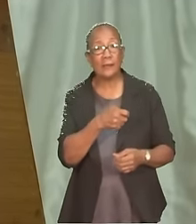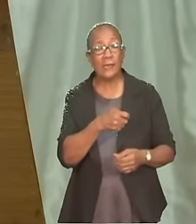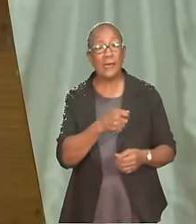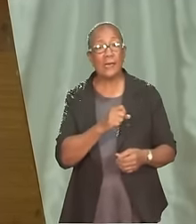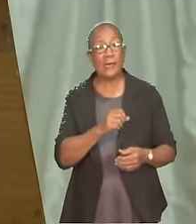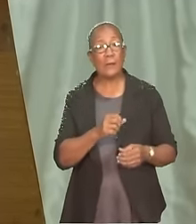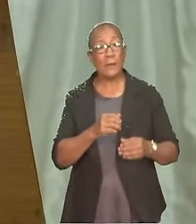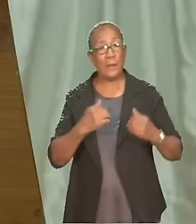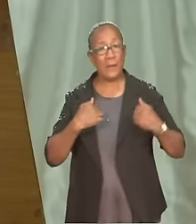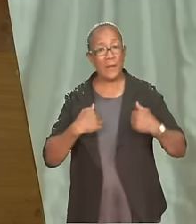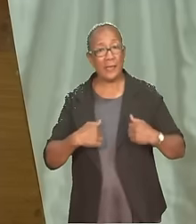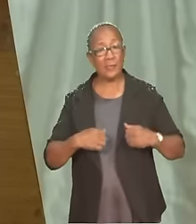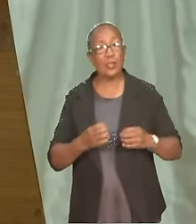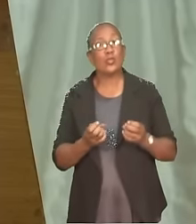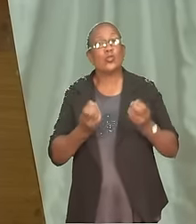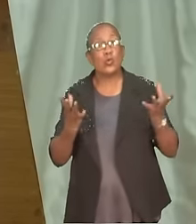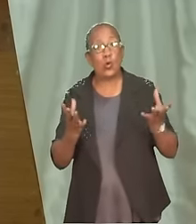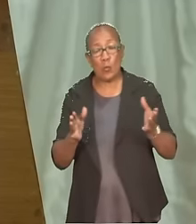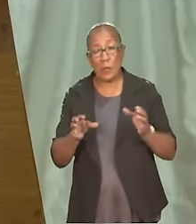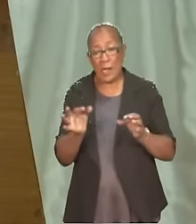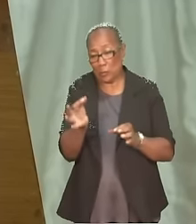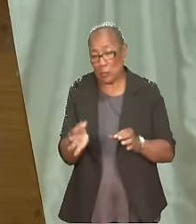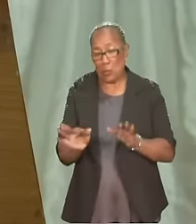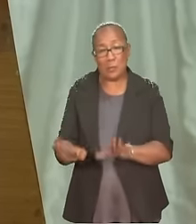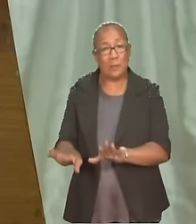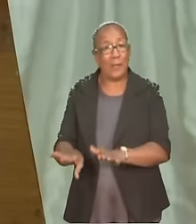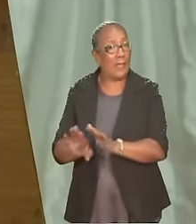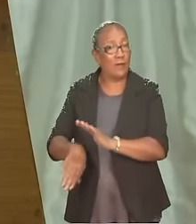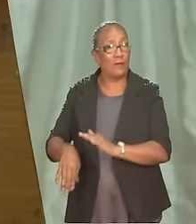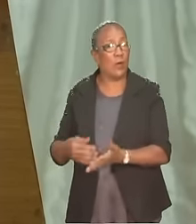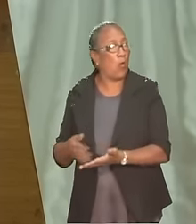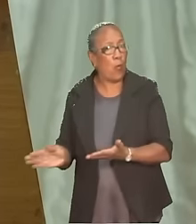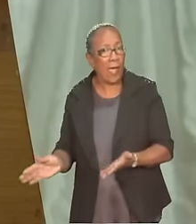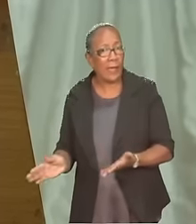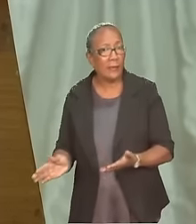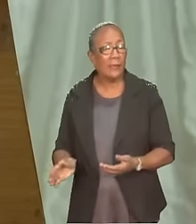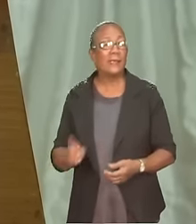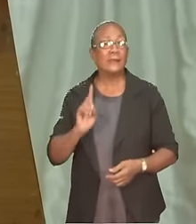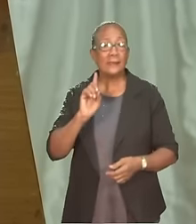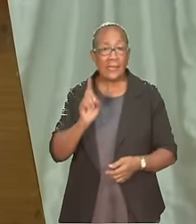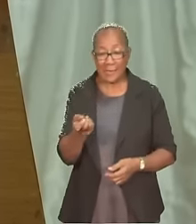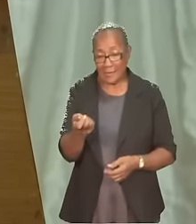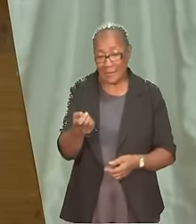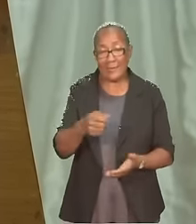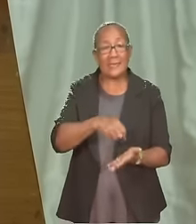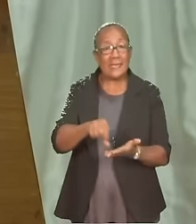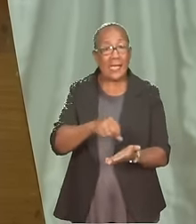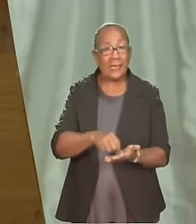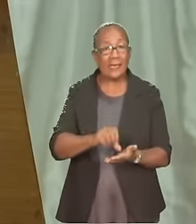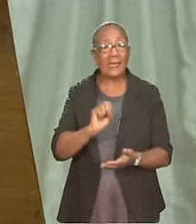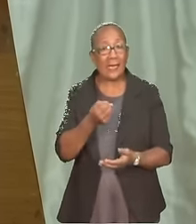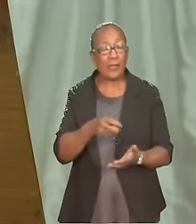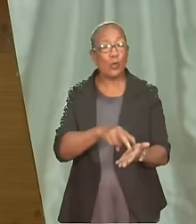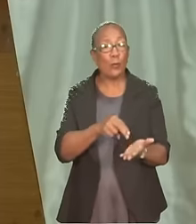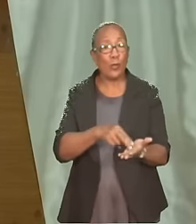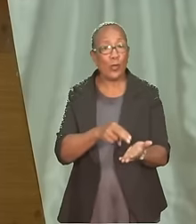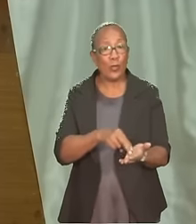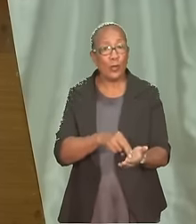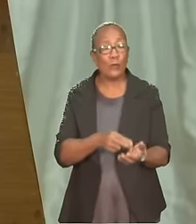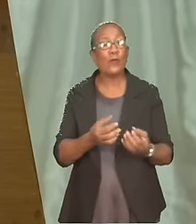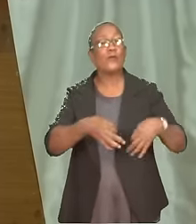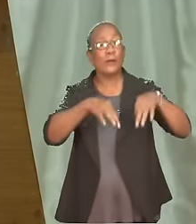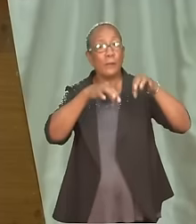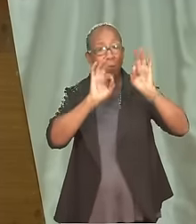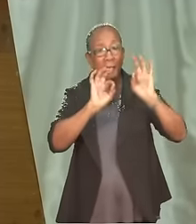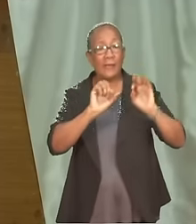afvloeien. En die extra middelen die gaan vrijkomen, laat die middelen aangewend worden voor rechtspositieverbetering van